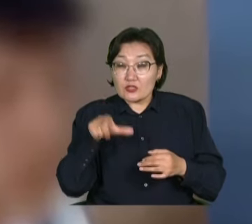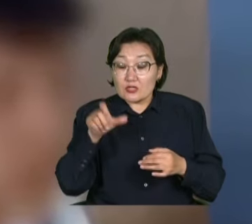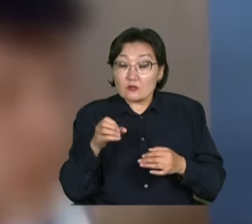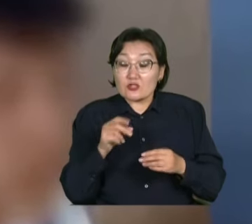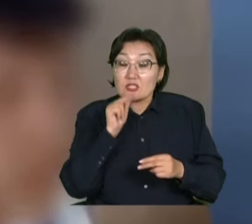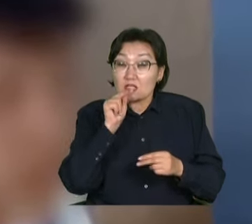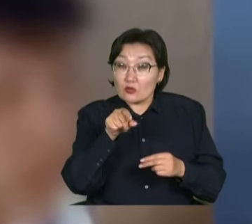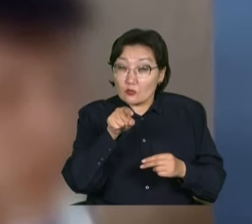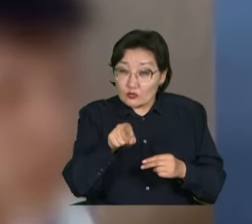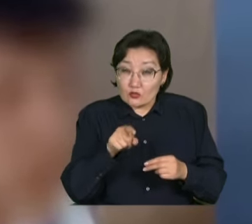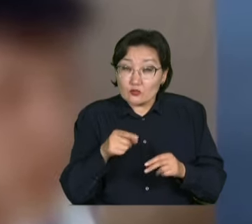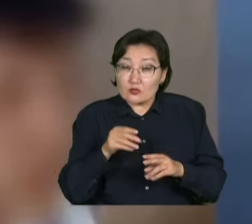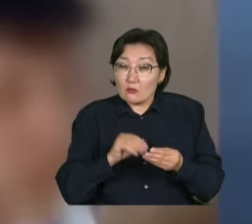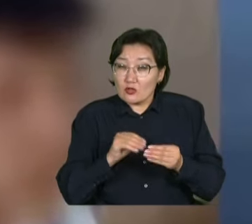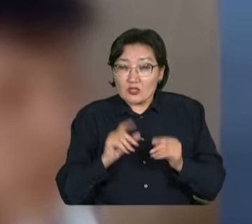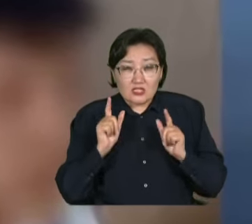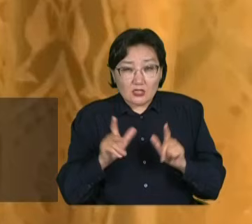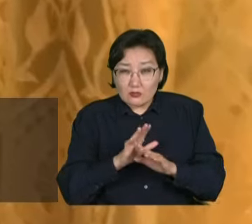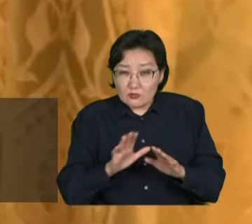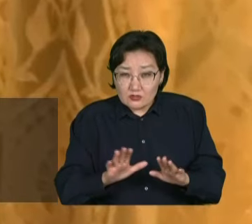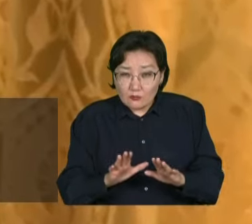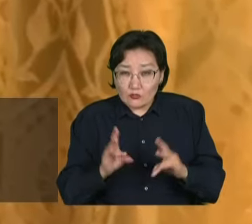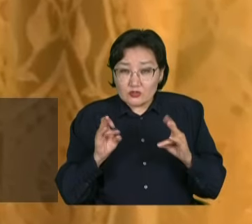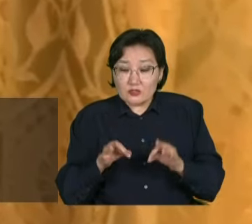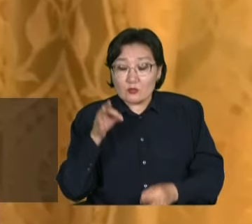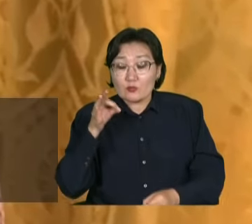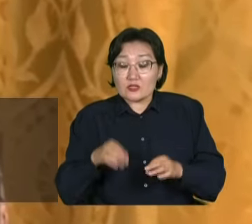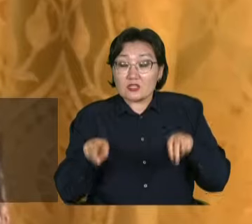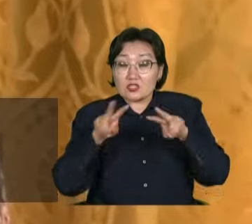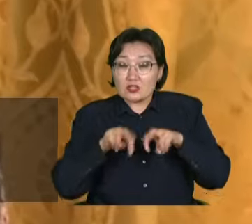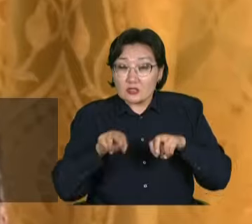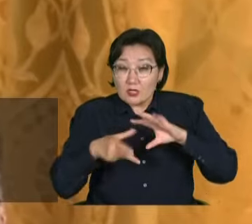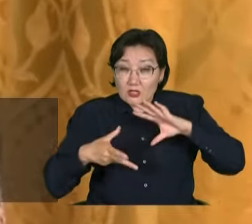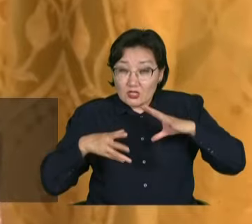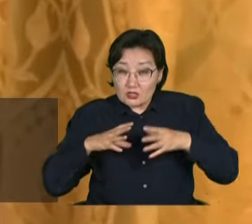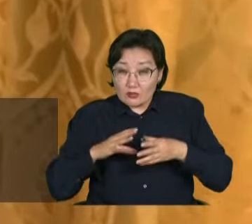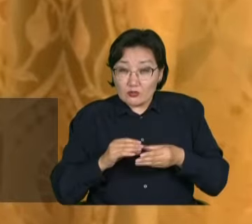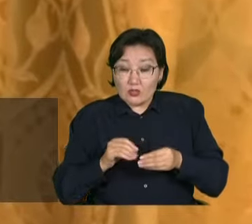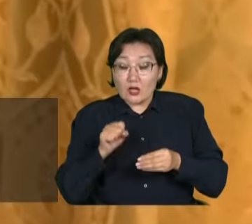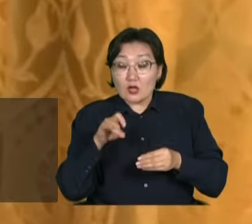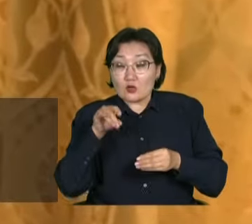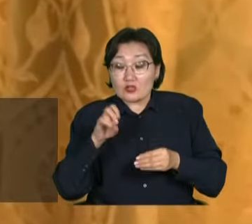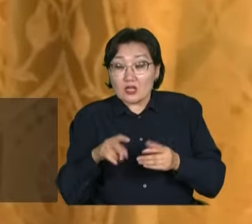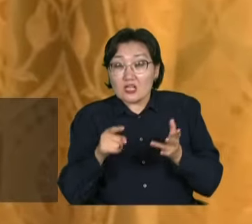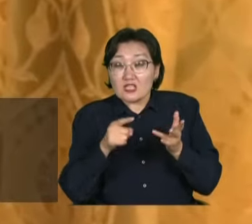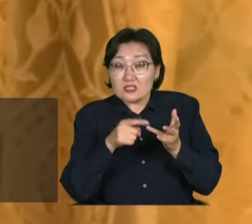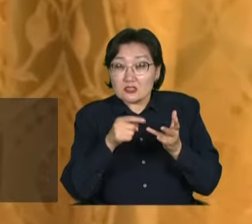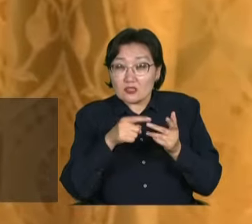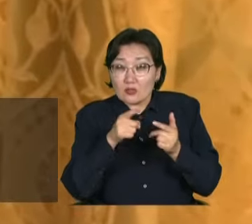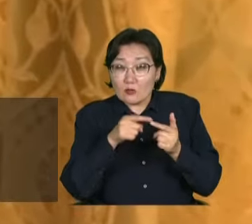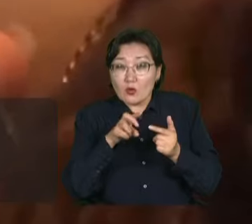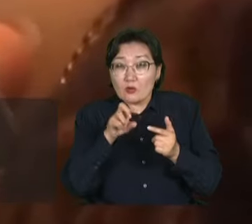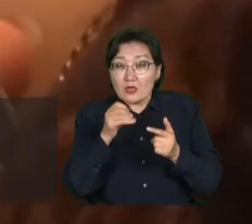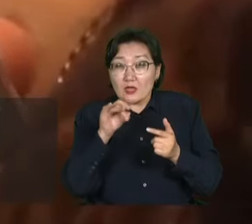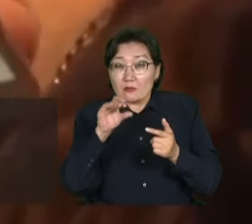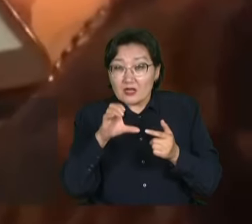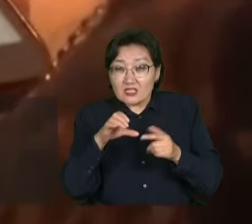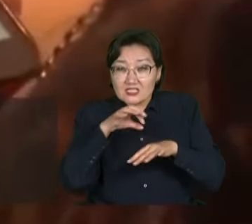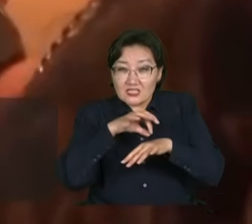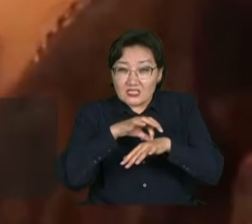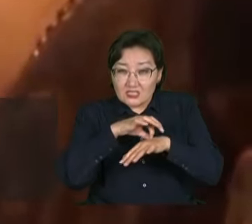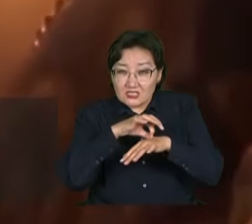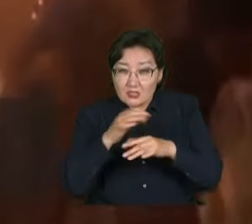тағылған кінәні сол күйі мойындаған жоқ, бірақ сот сараптамасының нәтижесінде Аружанның тырнағынан бейбарыстың терісі